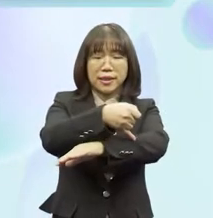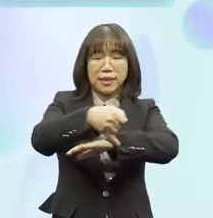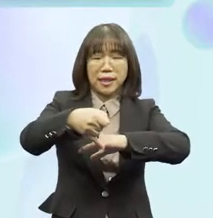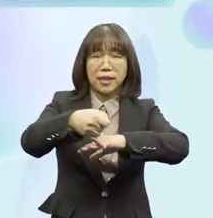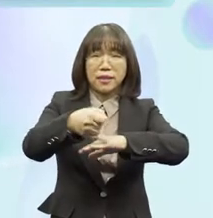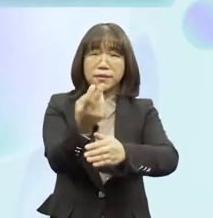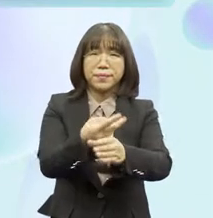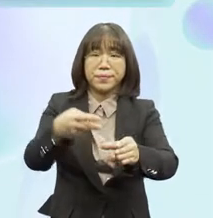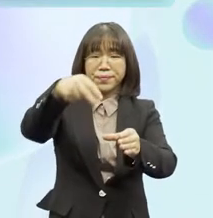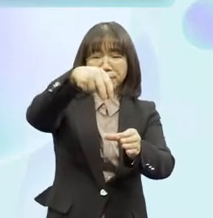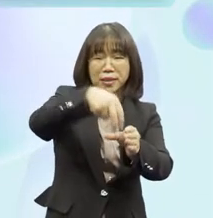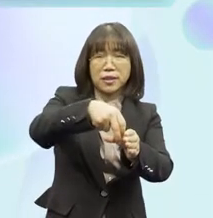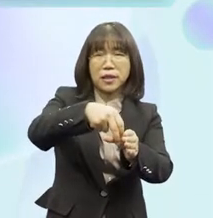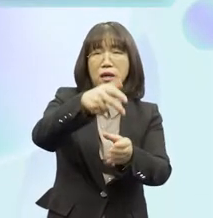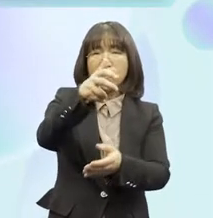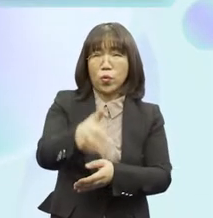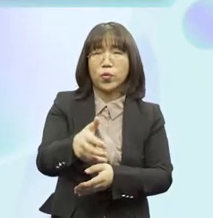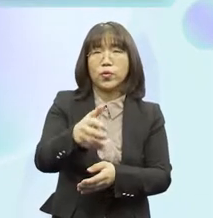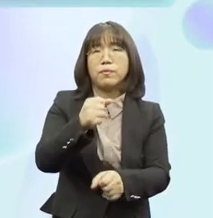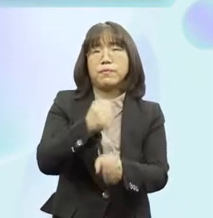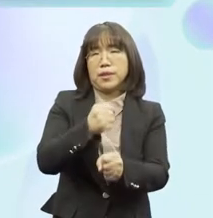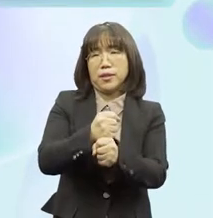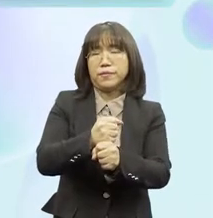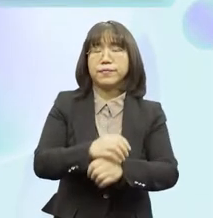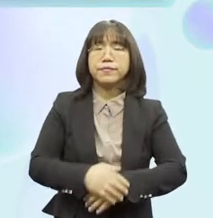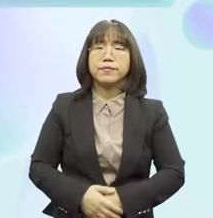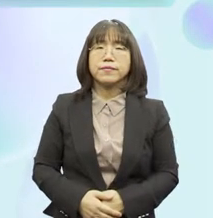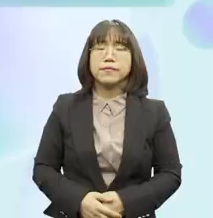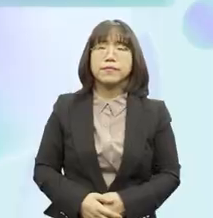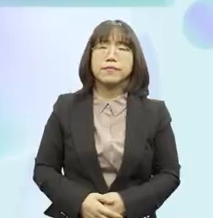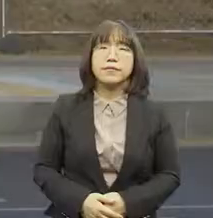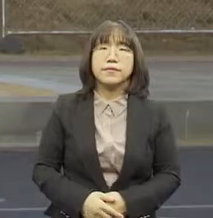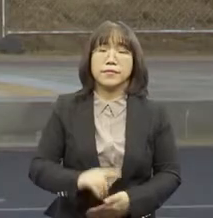디자인 승차 대로 새롭게 탈바꿈 했습니다